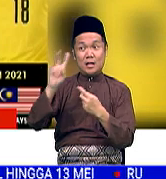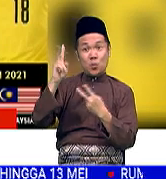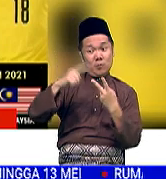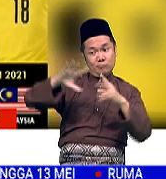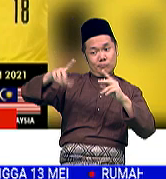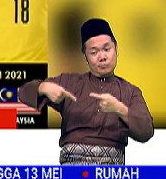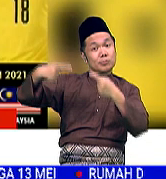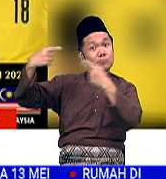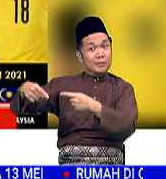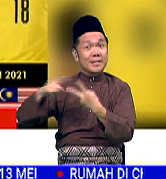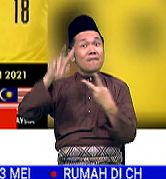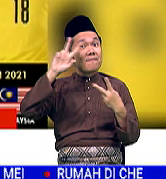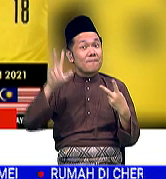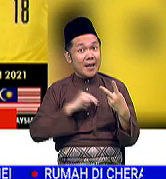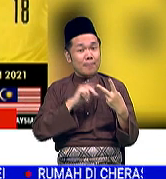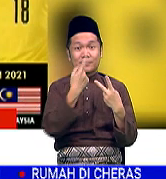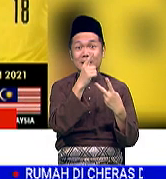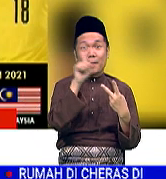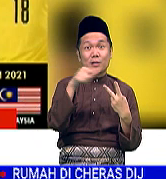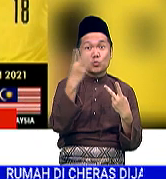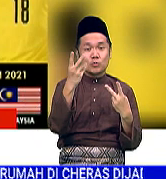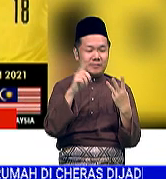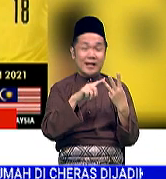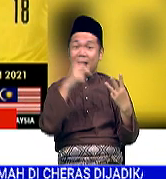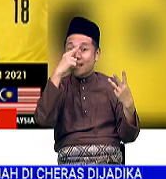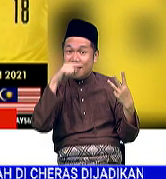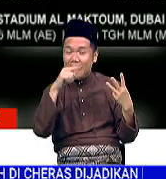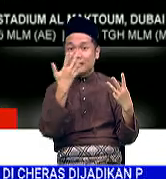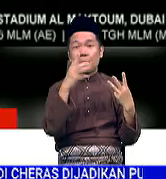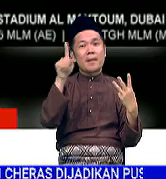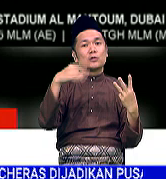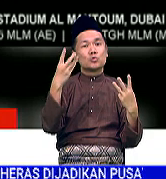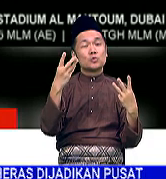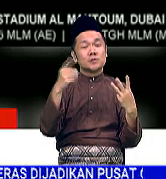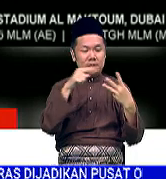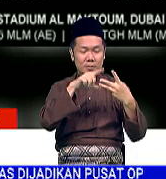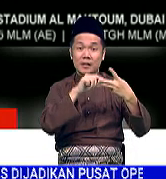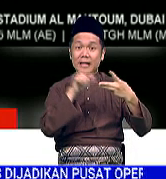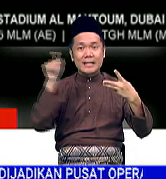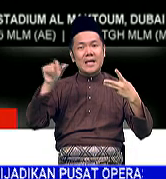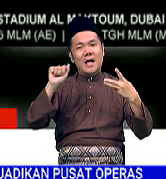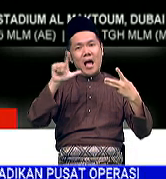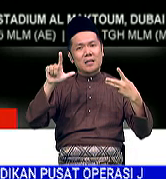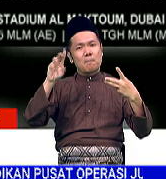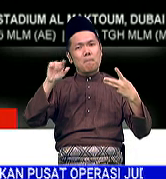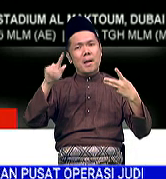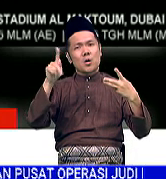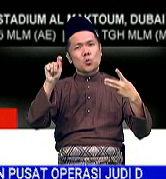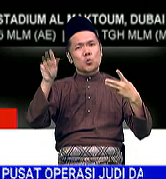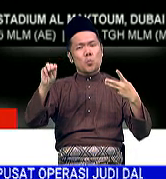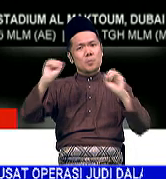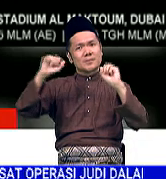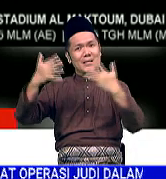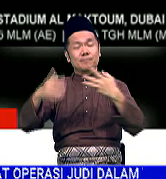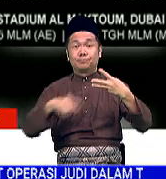perlawanan, pertemuan dengan Vietnam pada 11 Jun dan Thailand pada 15 Jun di Stadium Al Maktoum. Skuad negara dijangka akan bergerak